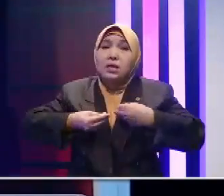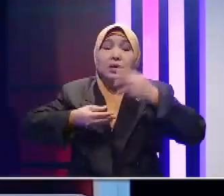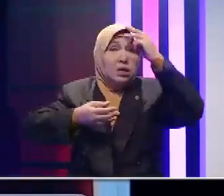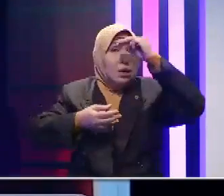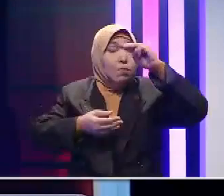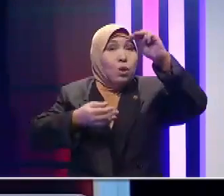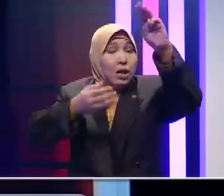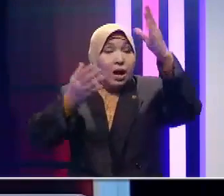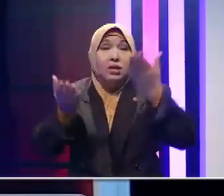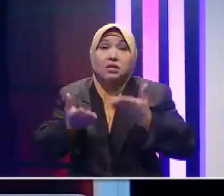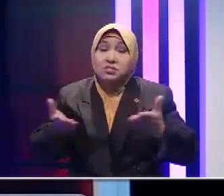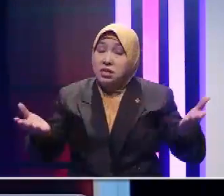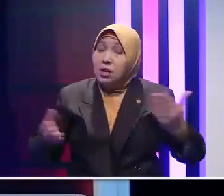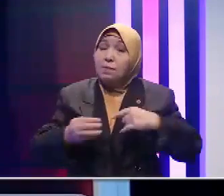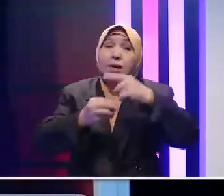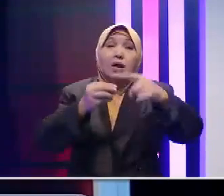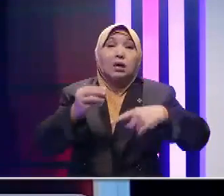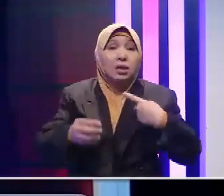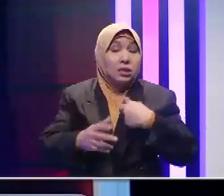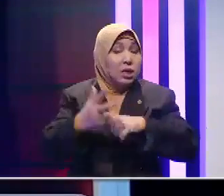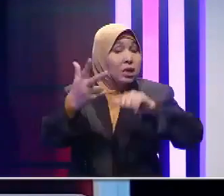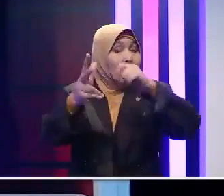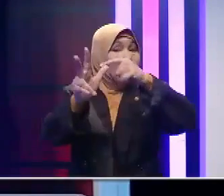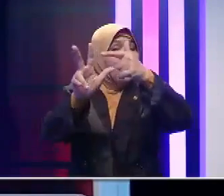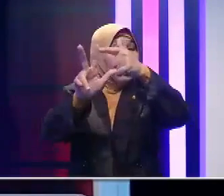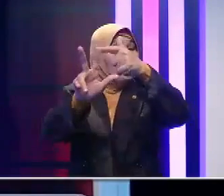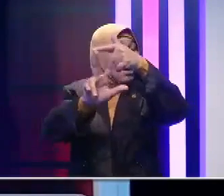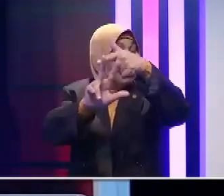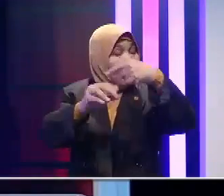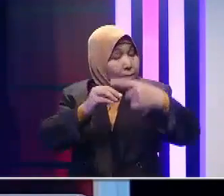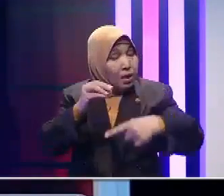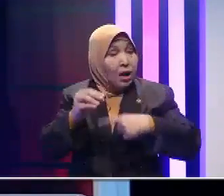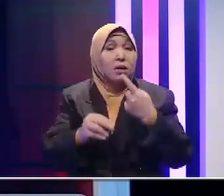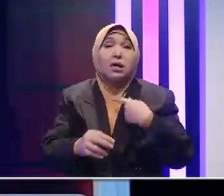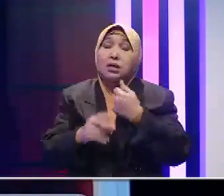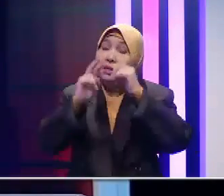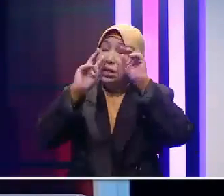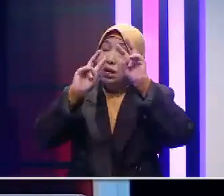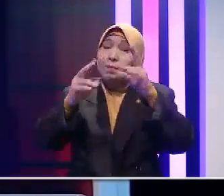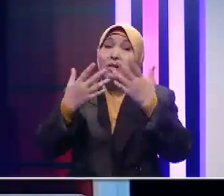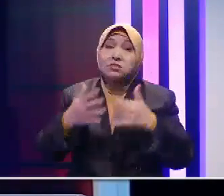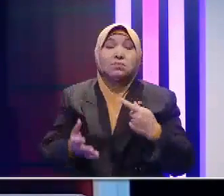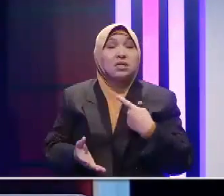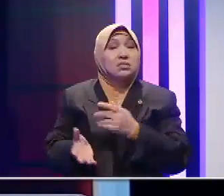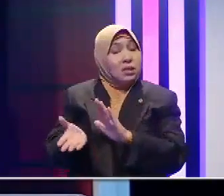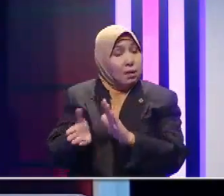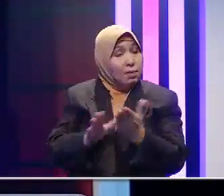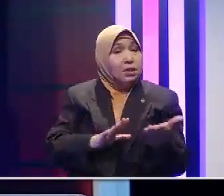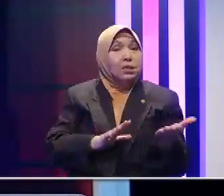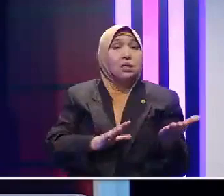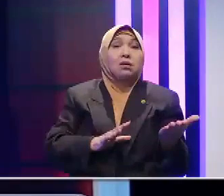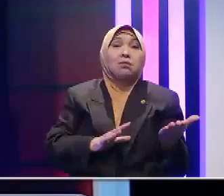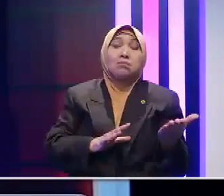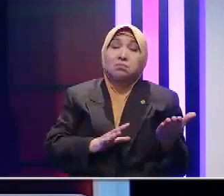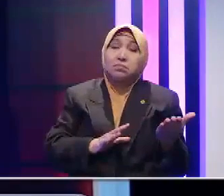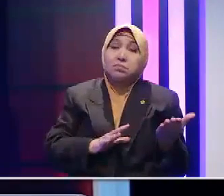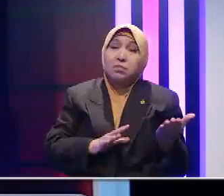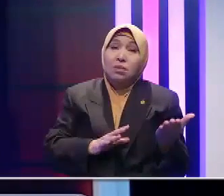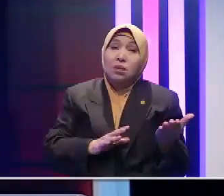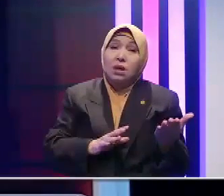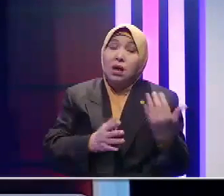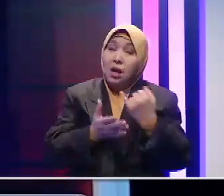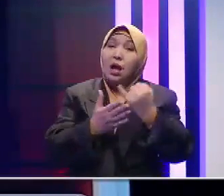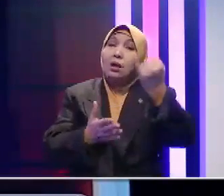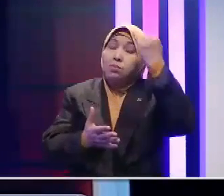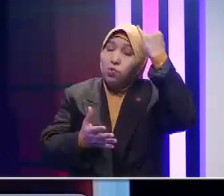di sini. Antara perkara yang, tiga perkara yang kita dapat kelebihan selepas kita mati. Betul. Sedekah jariah, ilmu